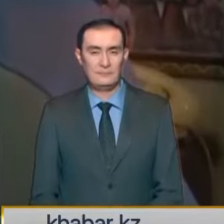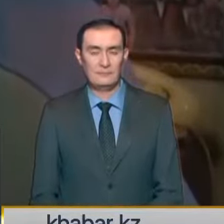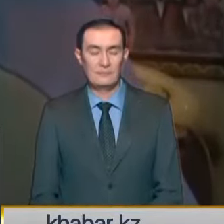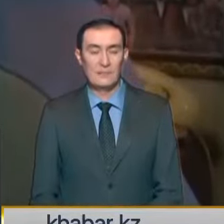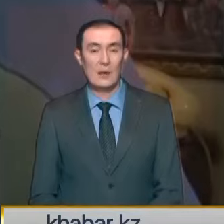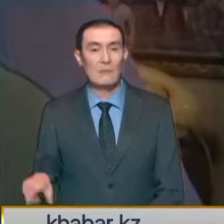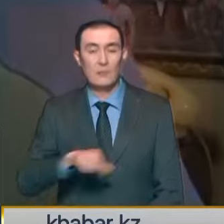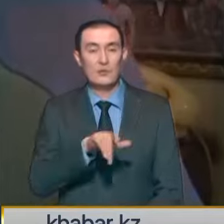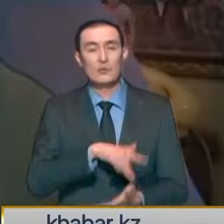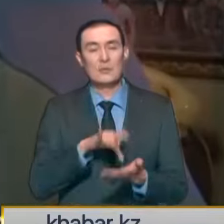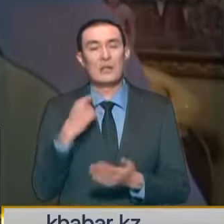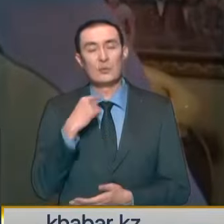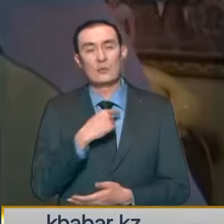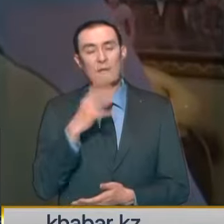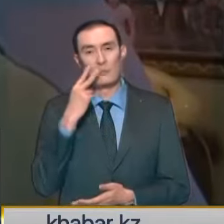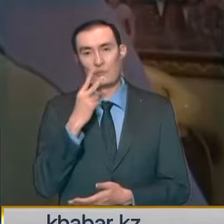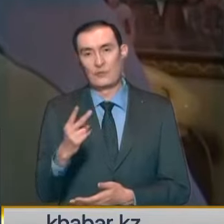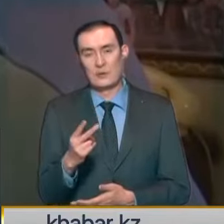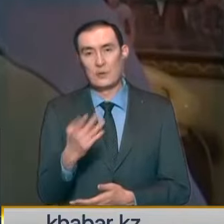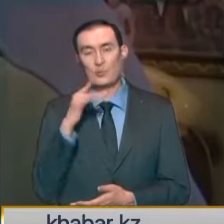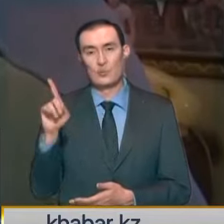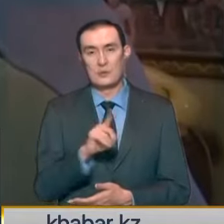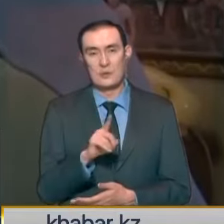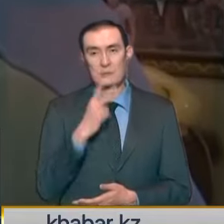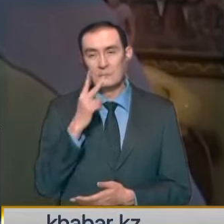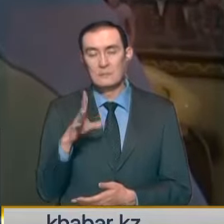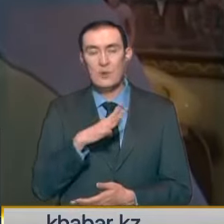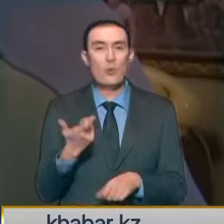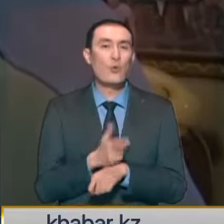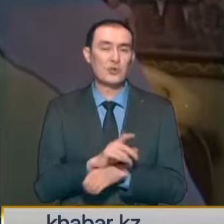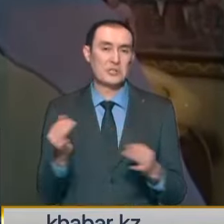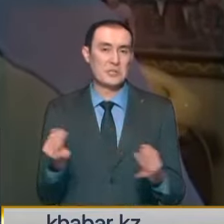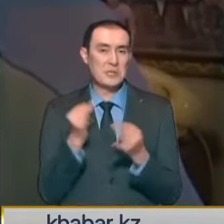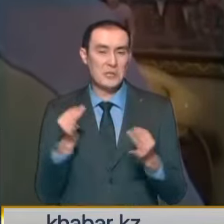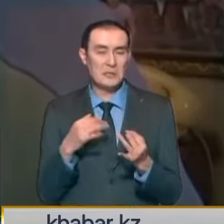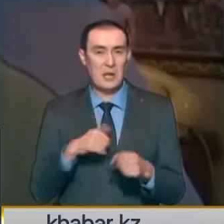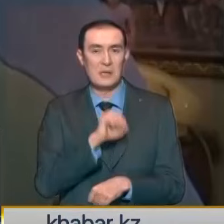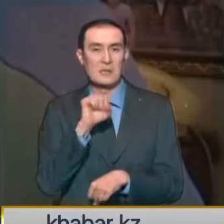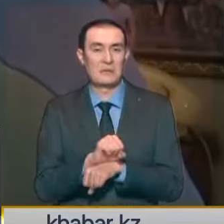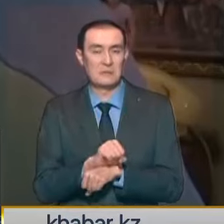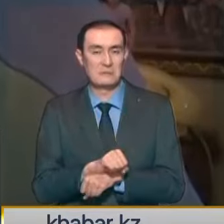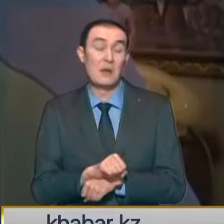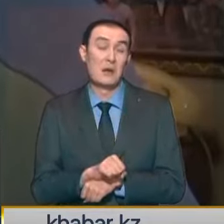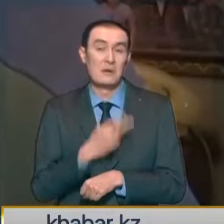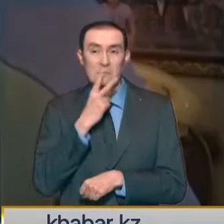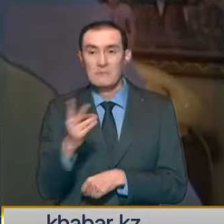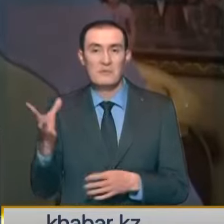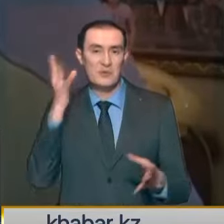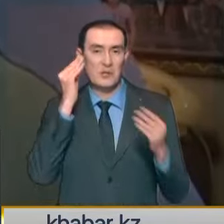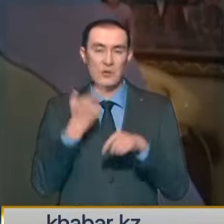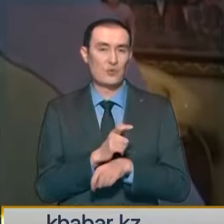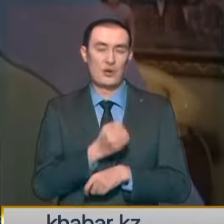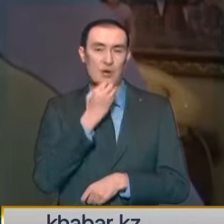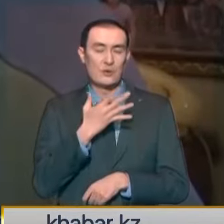По пути из Талдыкургана в Алматы увидел ретро-музей. Стало очень интересно и остановился. Впечатления